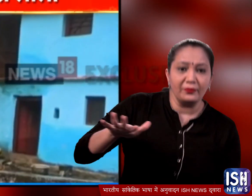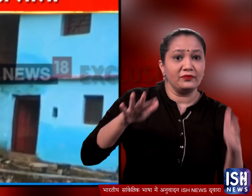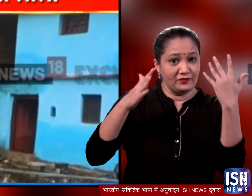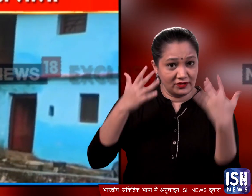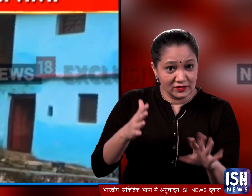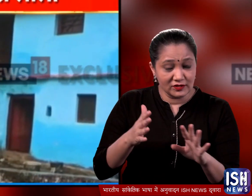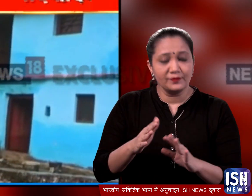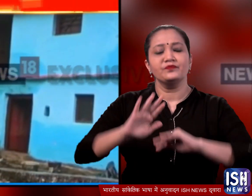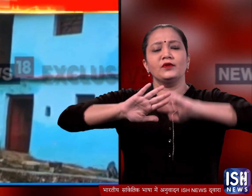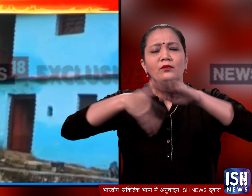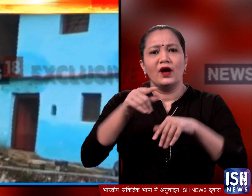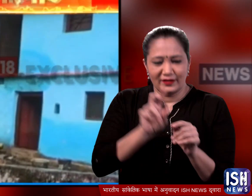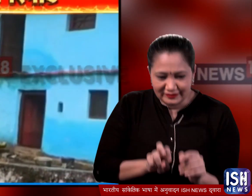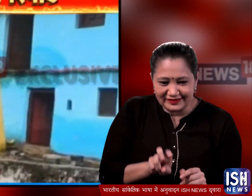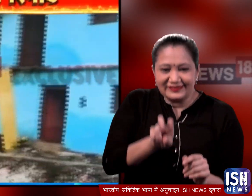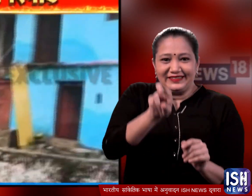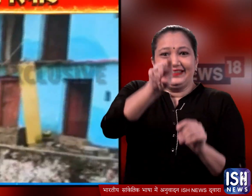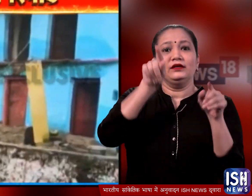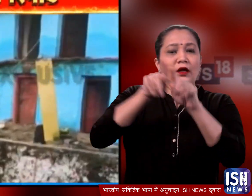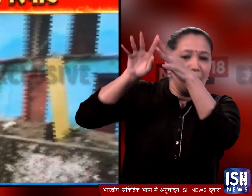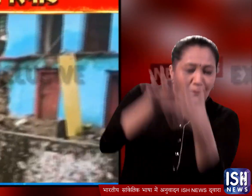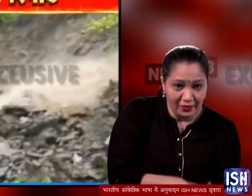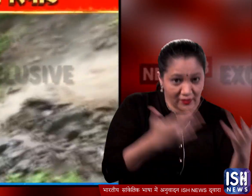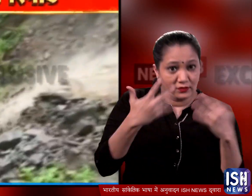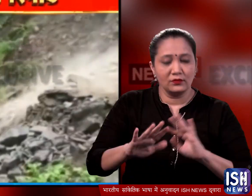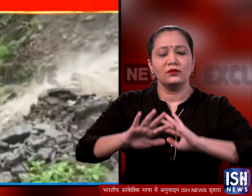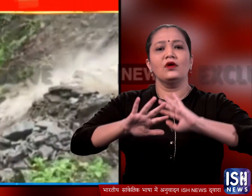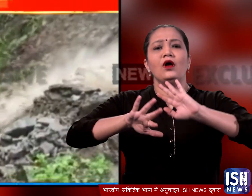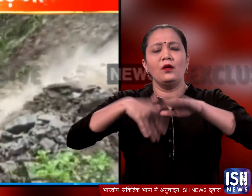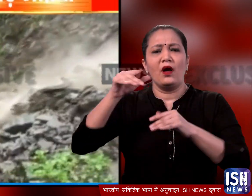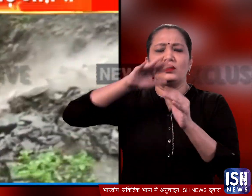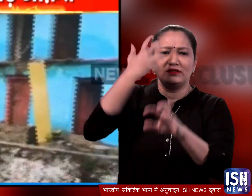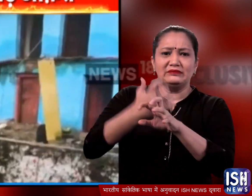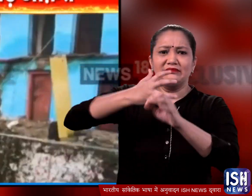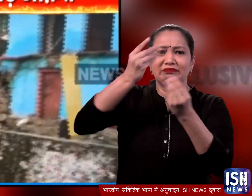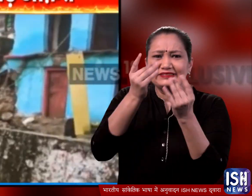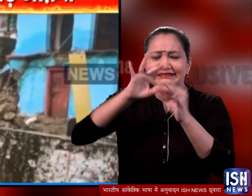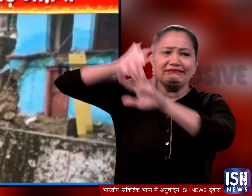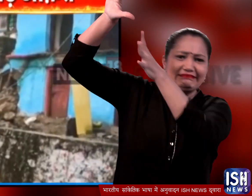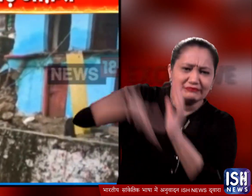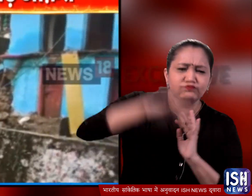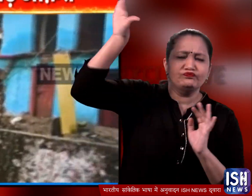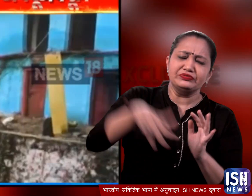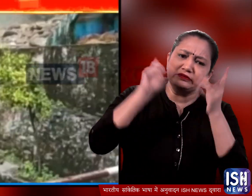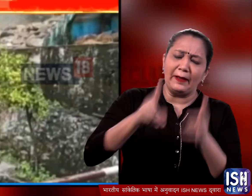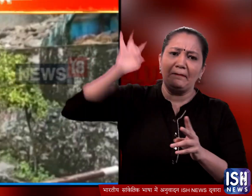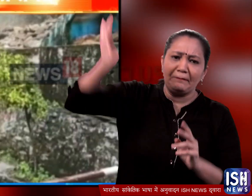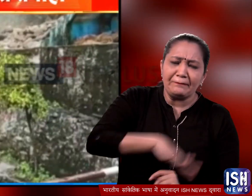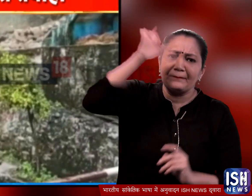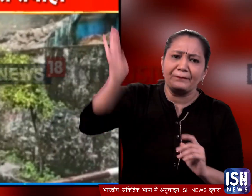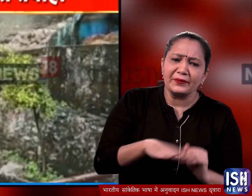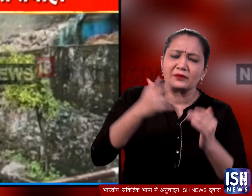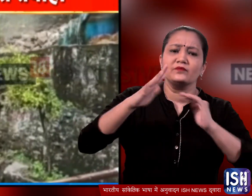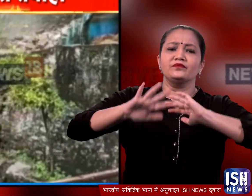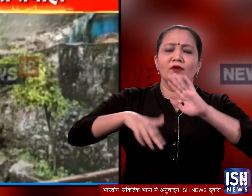गिर गई। थोड़ी ही देर में आगे की तरफ दिख रही सीढ़ियां भी ढेर हो गई, लेकिन पहाड़ का एक हिस्सा मलबा बनकर लगातार सरक रहा था,